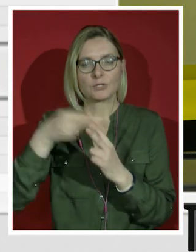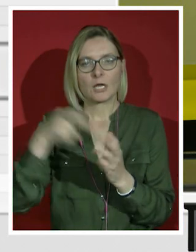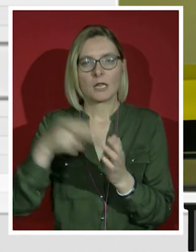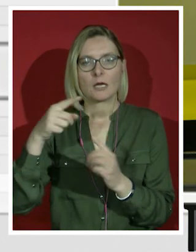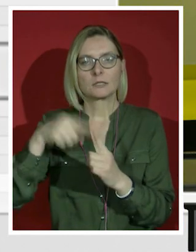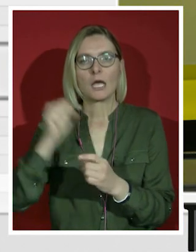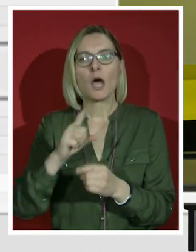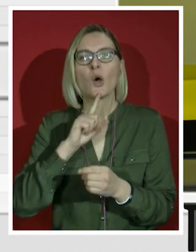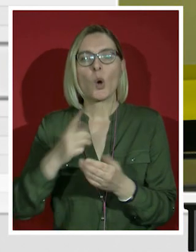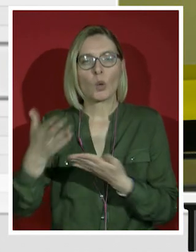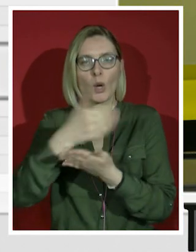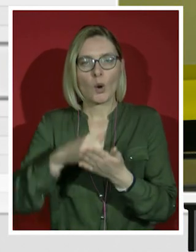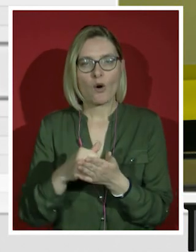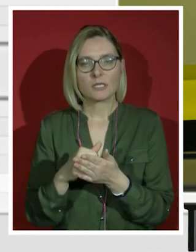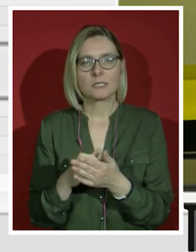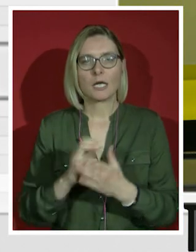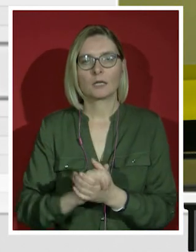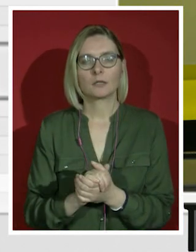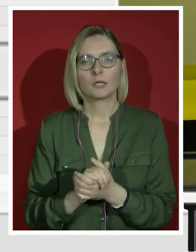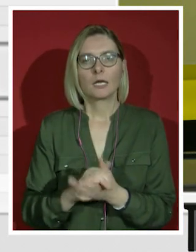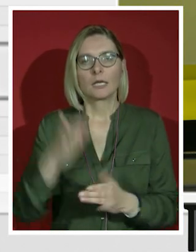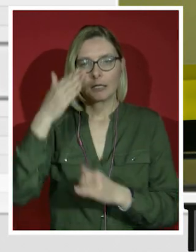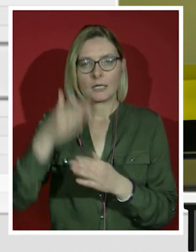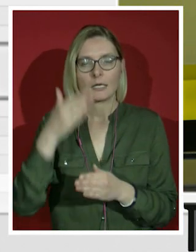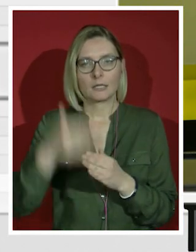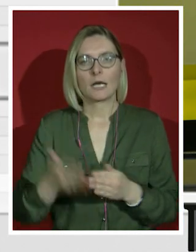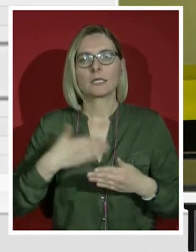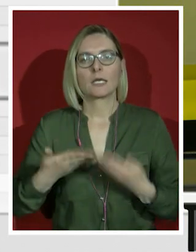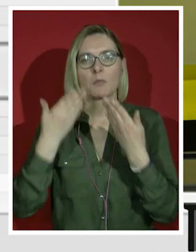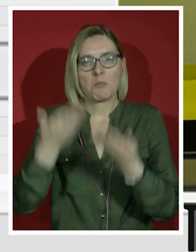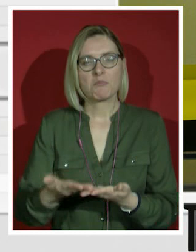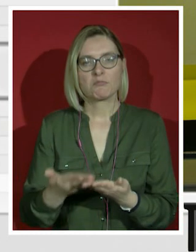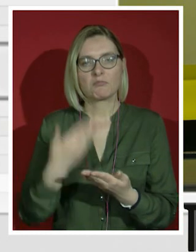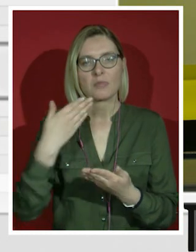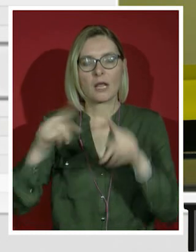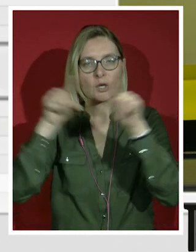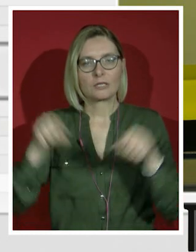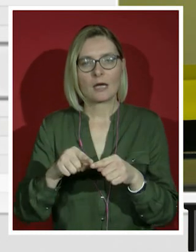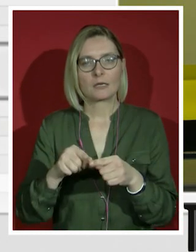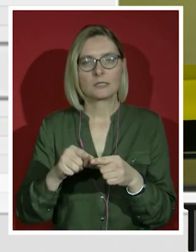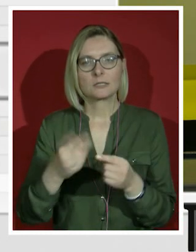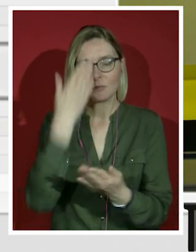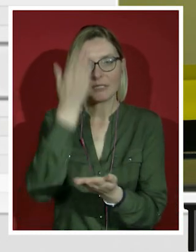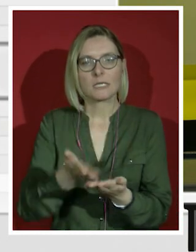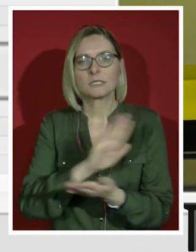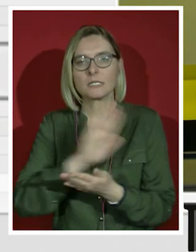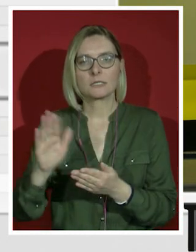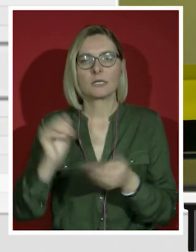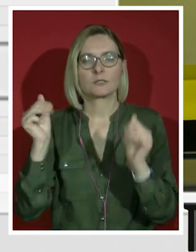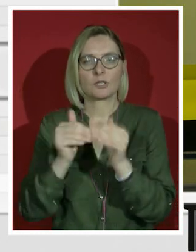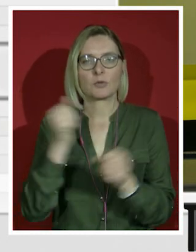во Сдруженијето. И на крајот ќе доделуваме благодарници и признаници за сите заслужни членови и соработници на нашето